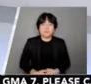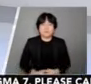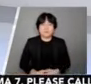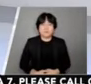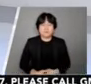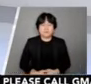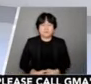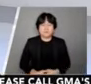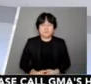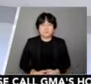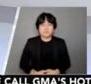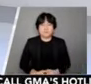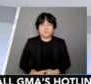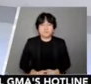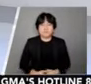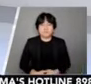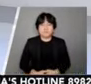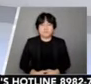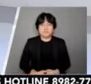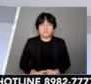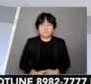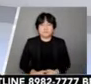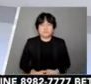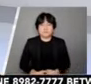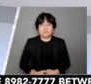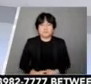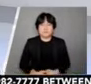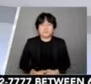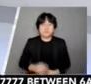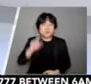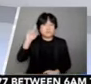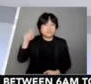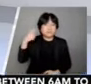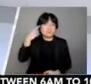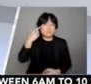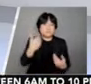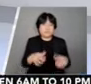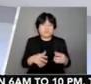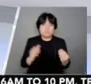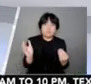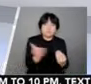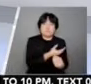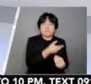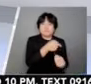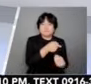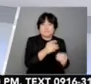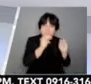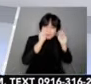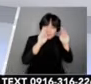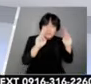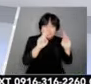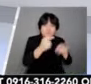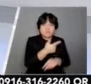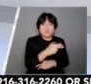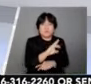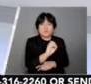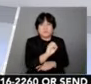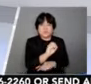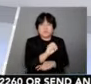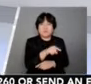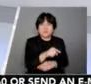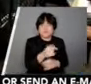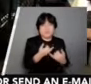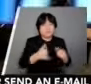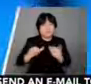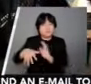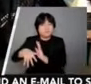Samantala, kahit sinibak na ng ombudsman bilang mayor ng Bambantarlac, tuloy pa rin po ang reklamong material misrepresentation ng COMELEC laban kay